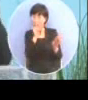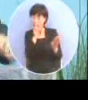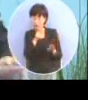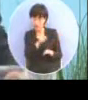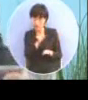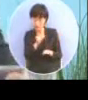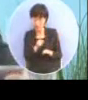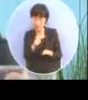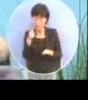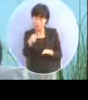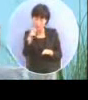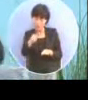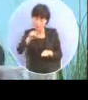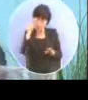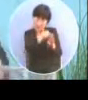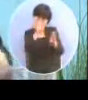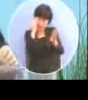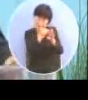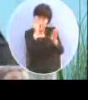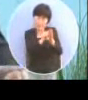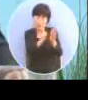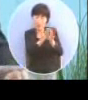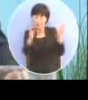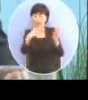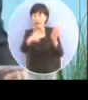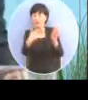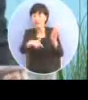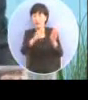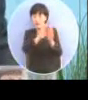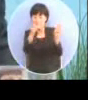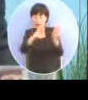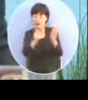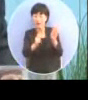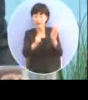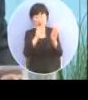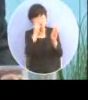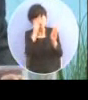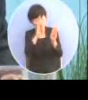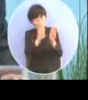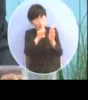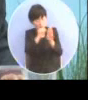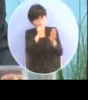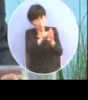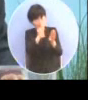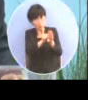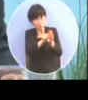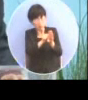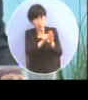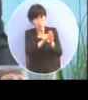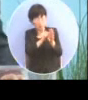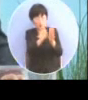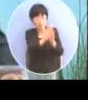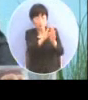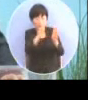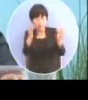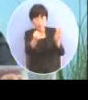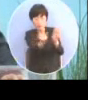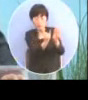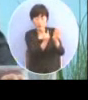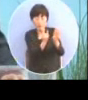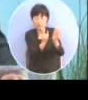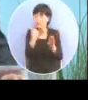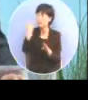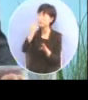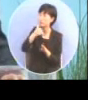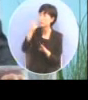được. 그래, 벨 눌러 문 두드리고 막 하면 안 열리다니까. À, ấn chuông rồi đấm cửa cũng không thấy mở được là sao? 어떤 모르는 여자 나오더니. Một chút thì có một